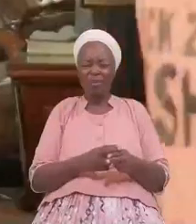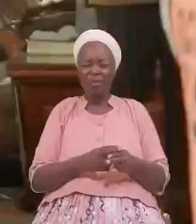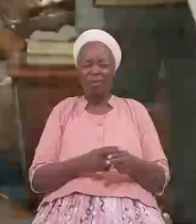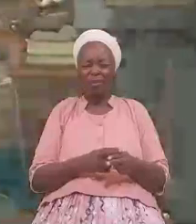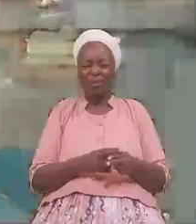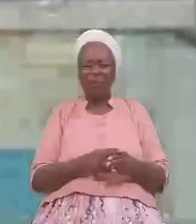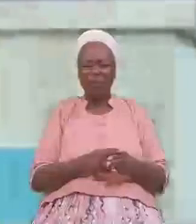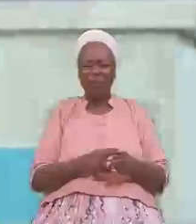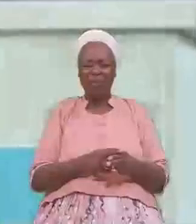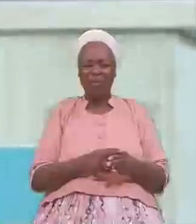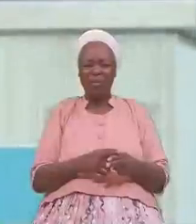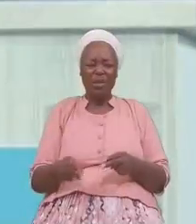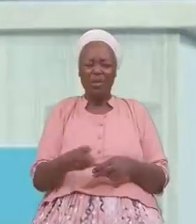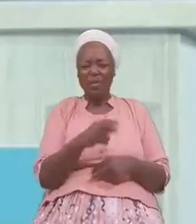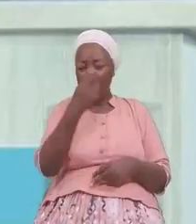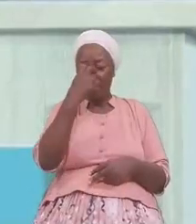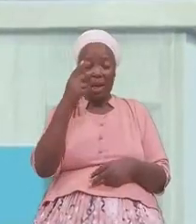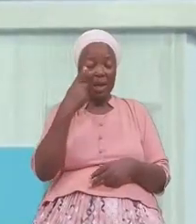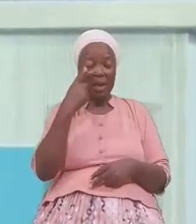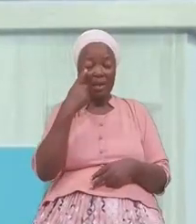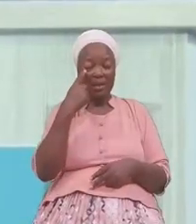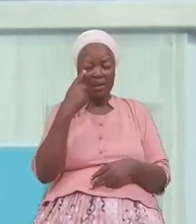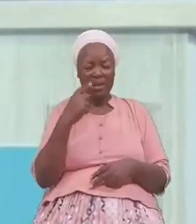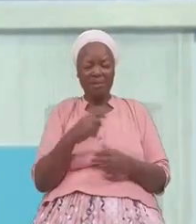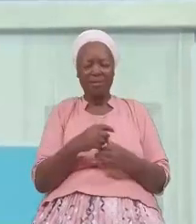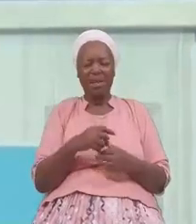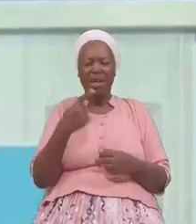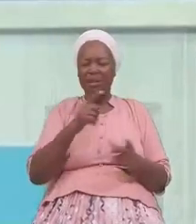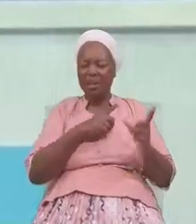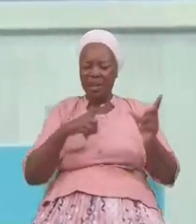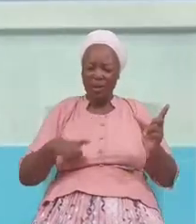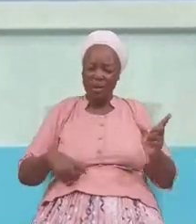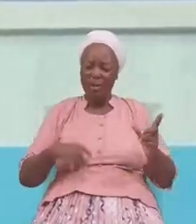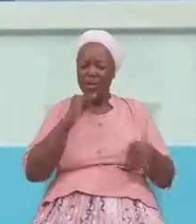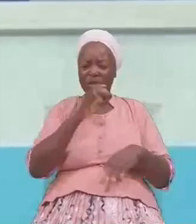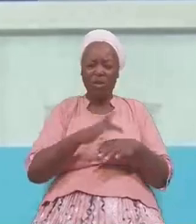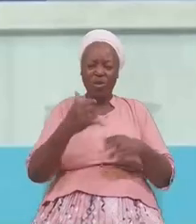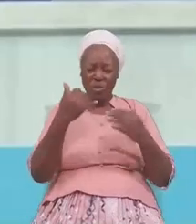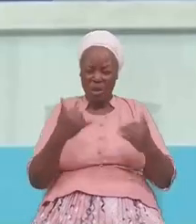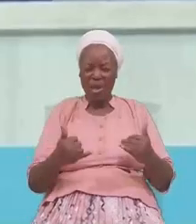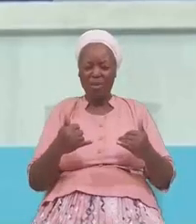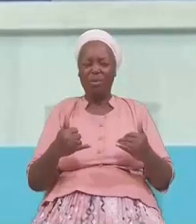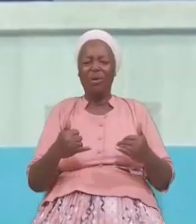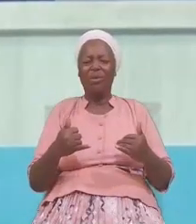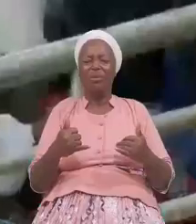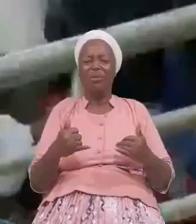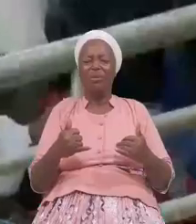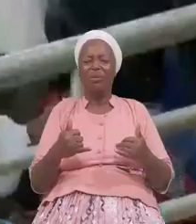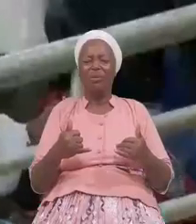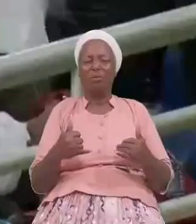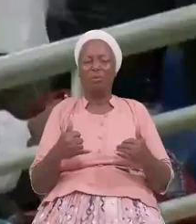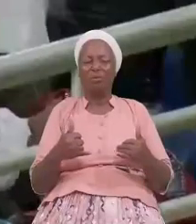Ces yeux aveugles, le Seigneur touche tes yeux aveugles maintenant. Ouvre ses